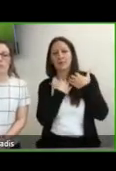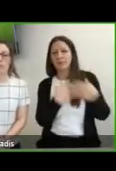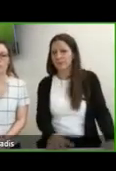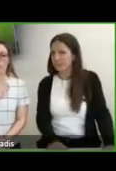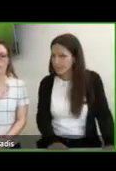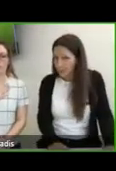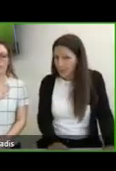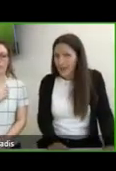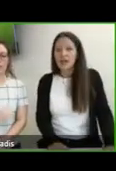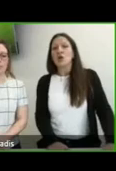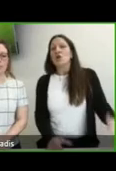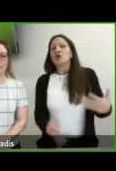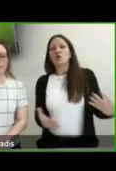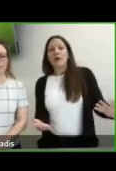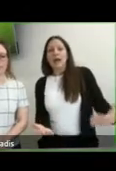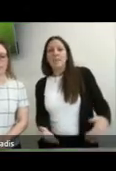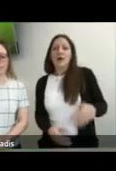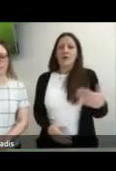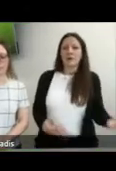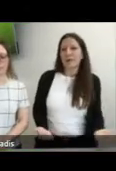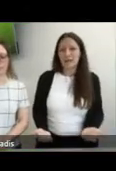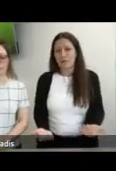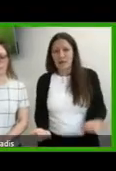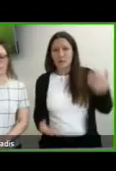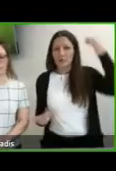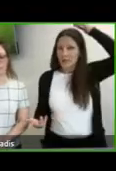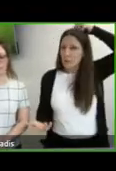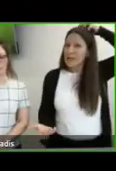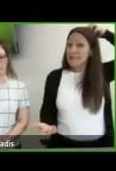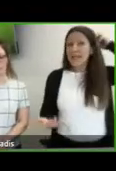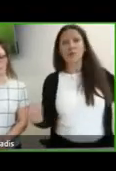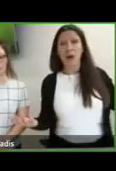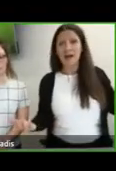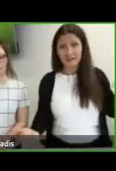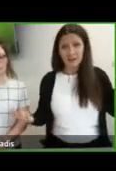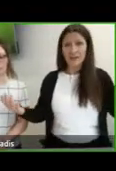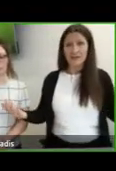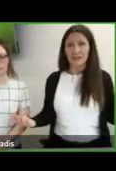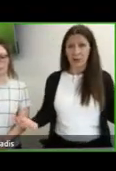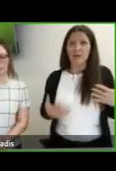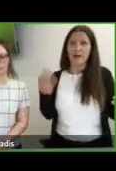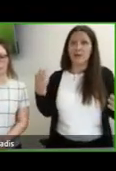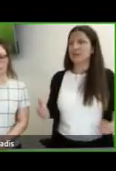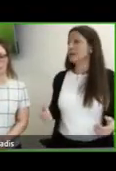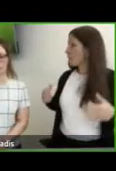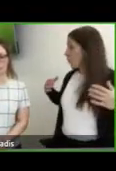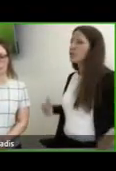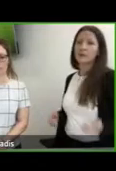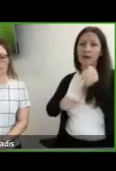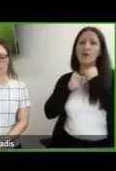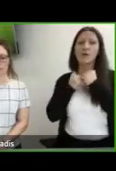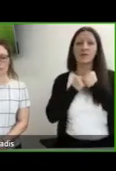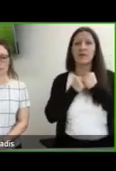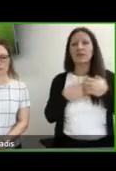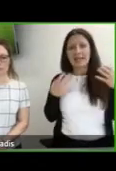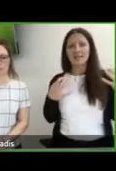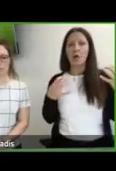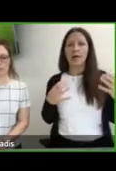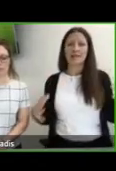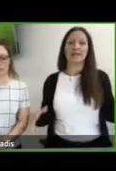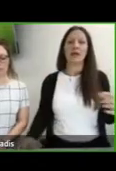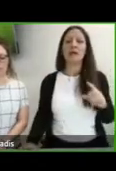émotion. Soit de la peur, soit du dégoût, de la surprise, de la joie. Hein? Des fois, c'est des bonnes nouvelles. On se dit comme « Wow, je suis réconfortée,